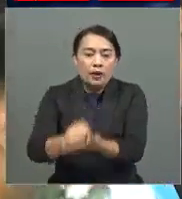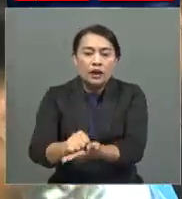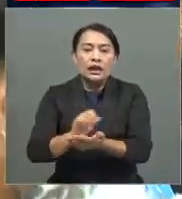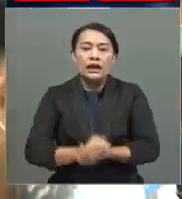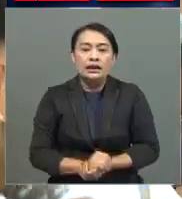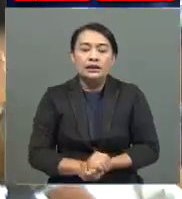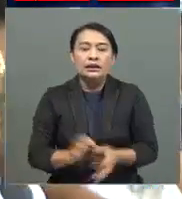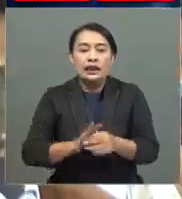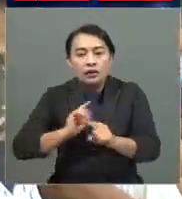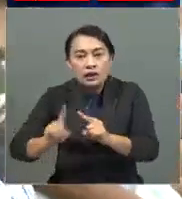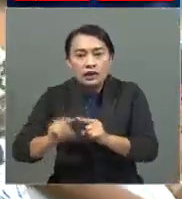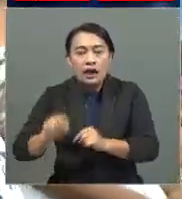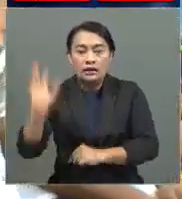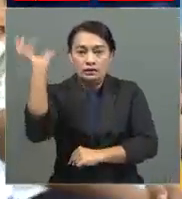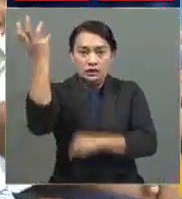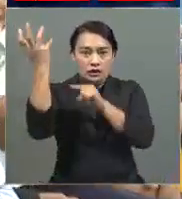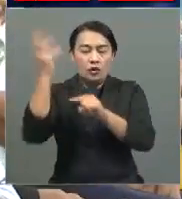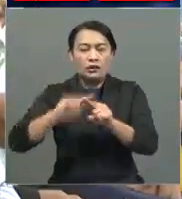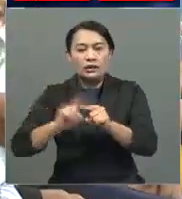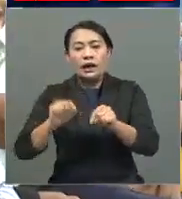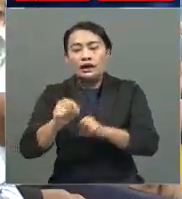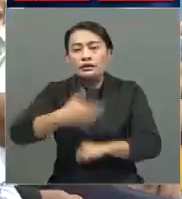ช้ e-wallet ต่างๆที่โลกมันจะเป็นอย่างนั้นไปหมดแล้วนะ